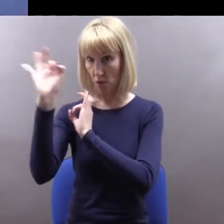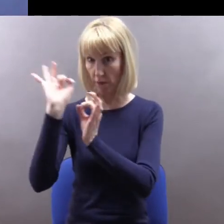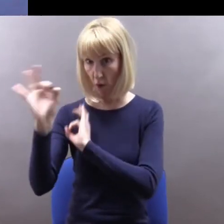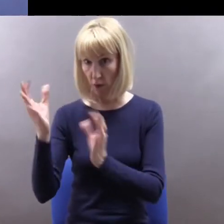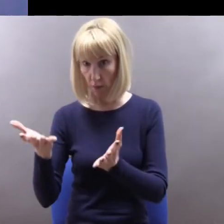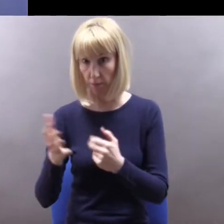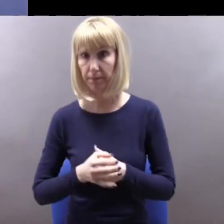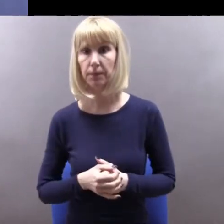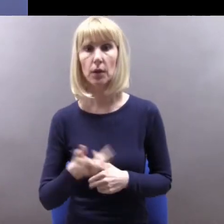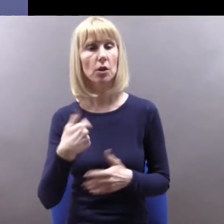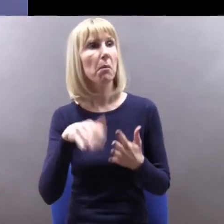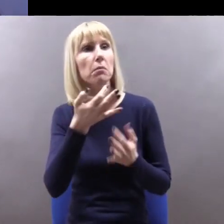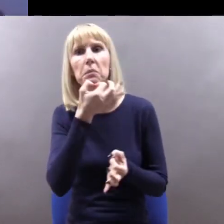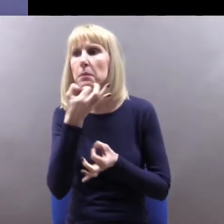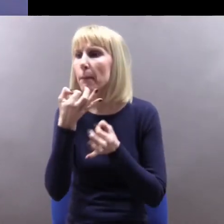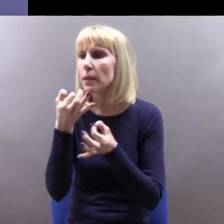do danego instytutu,